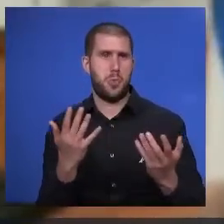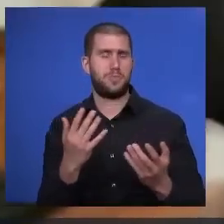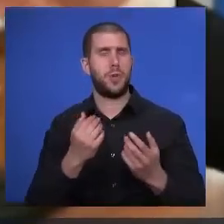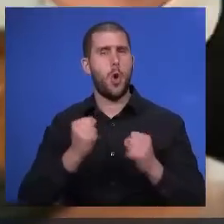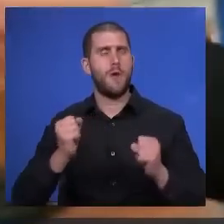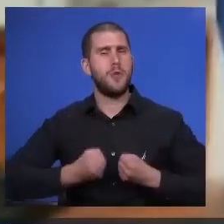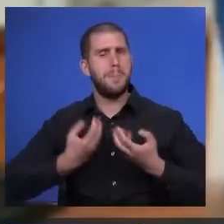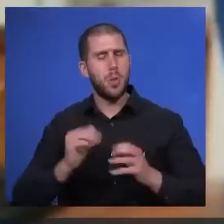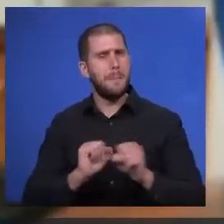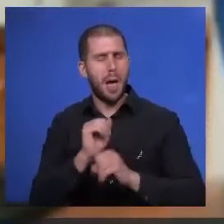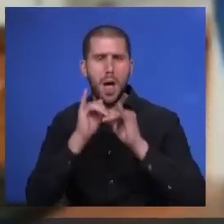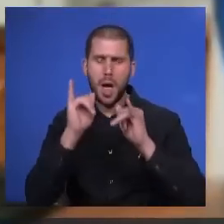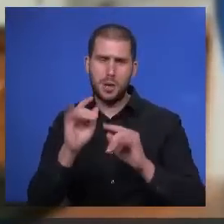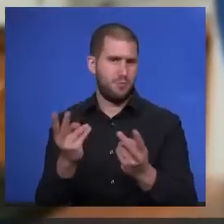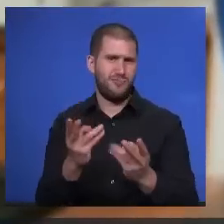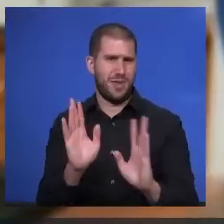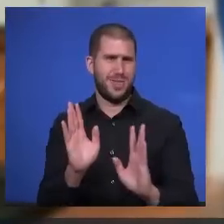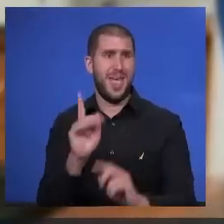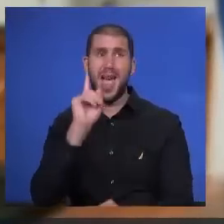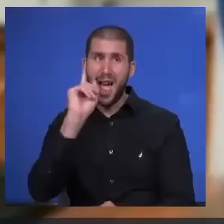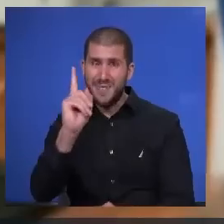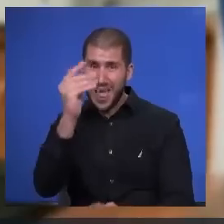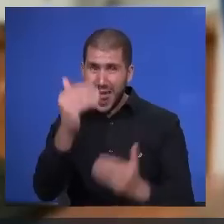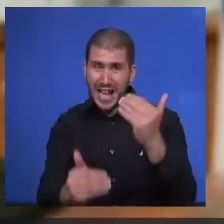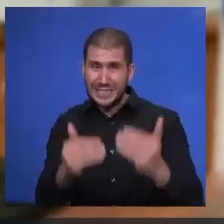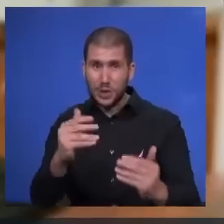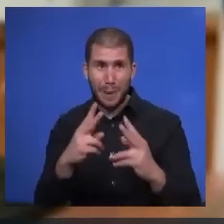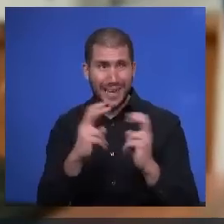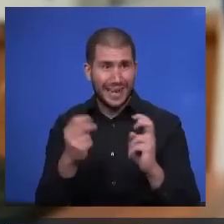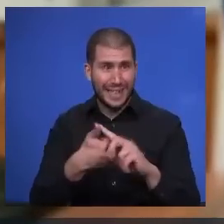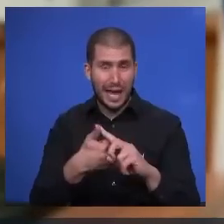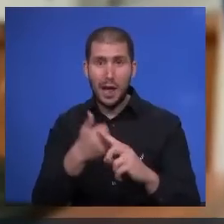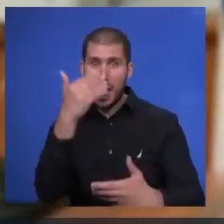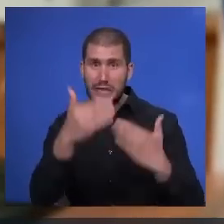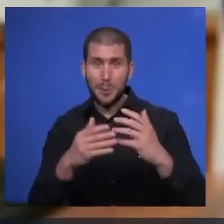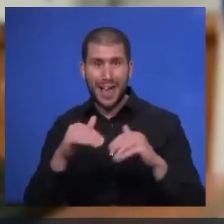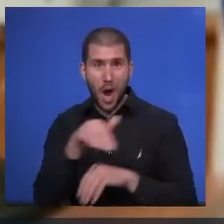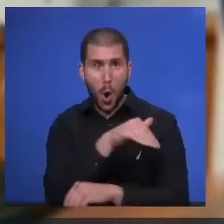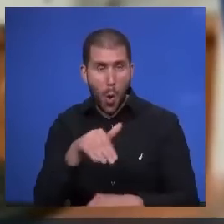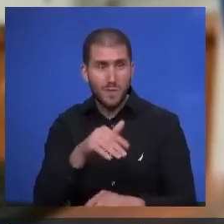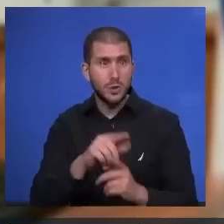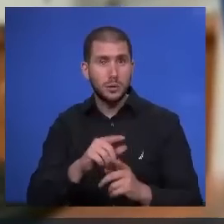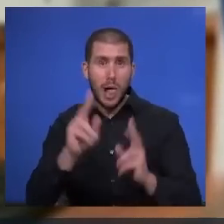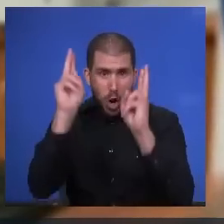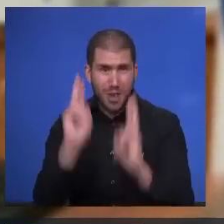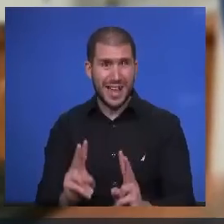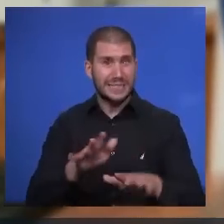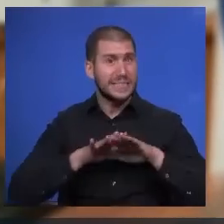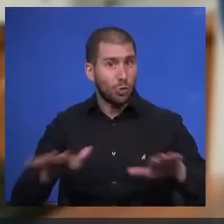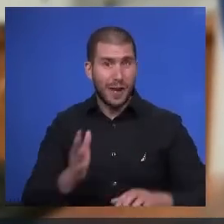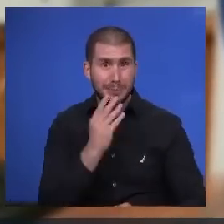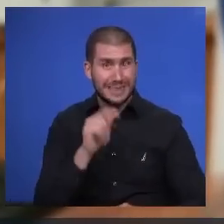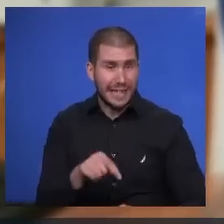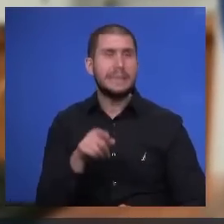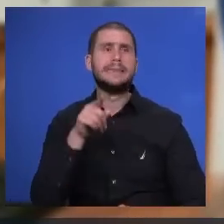ביטוי, מחאה, צעקות, בוודאי. אבל לחסום ערים, לחסום רחובות, לשתק את שדה התעופה בן גוריון,